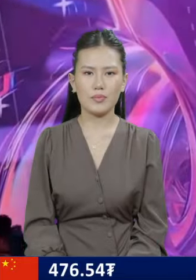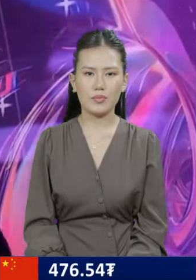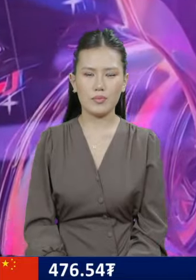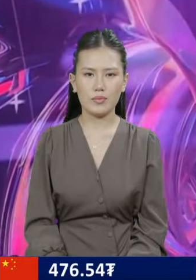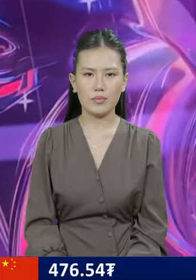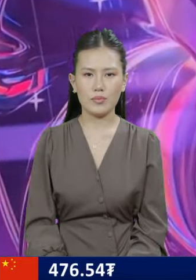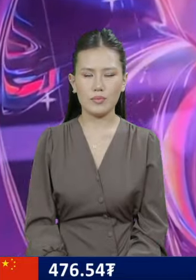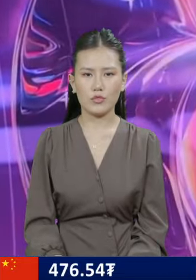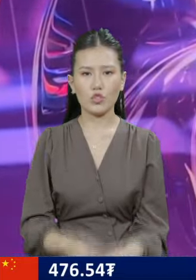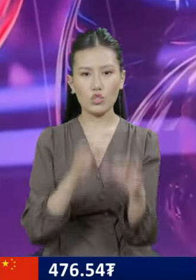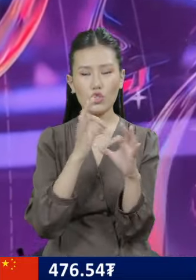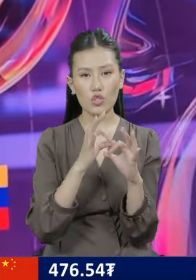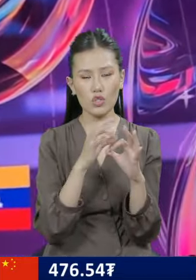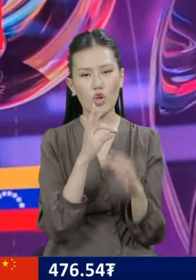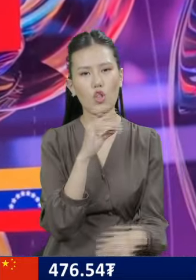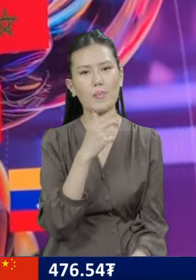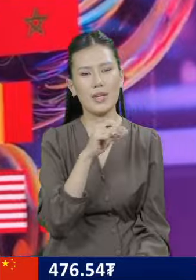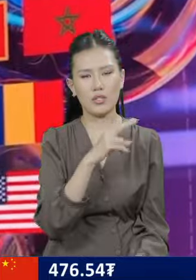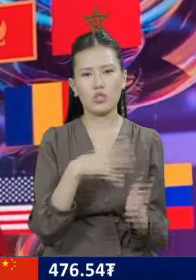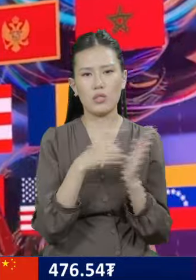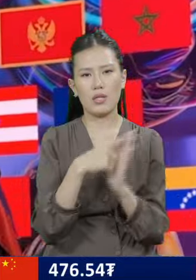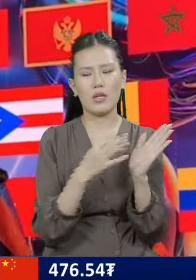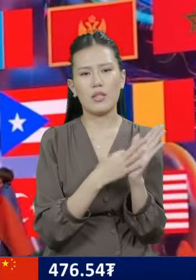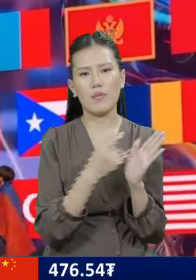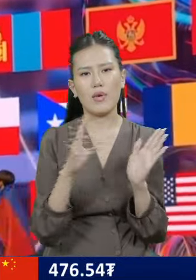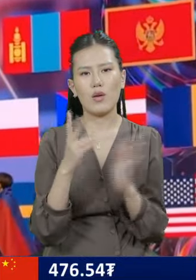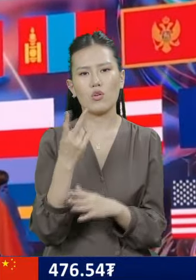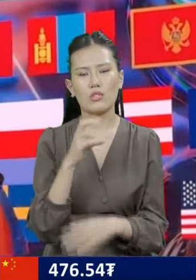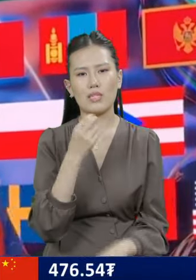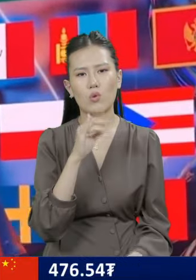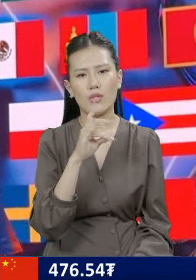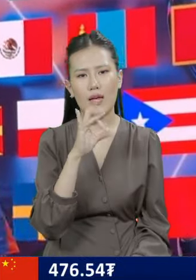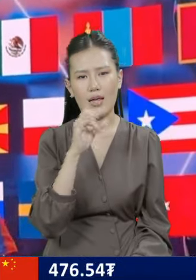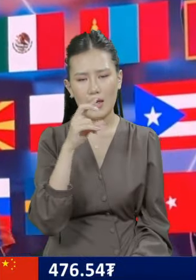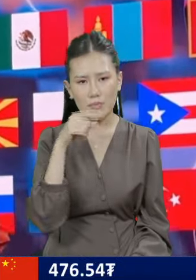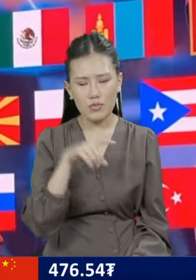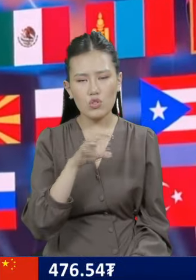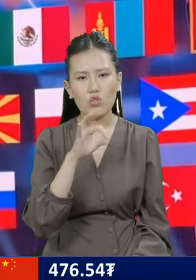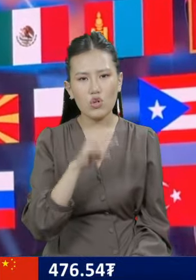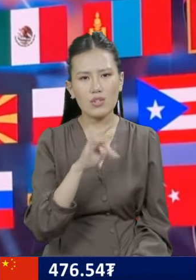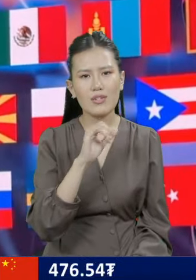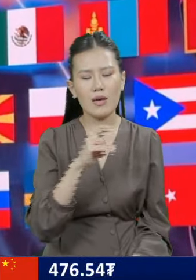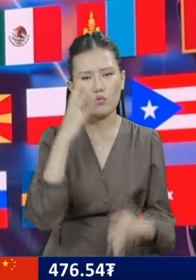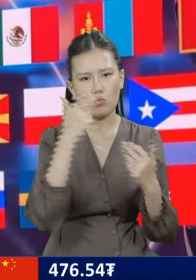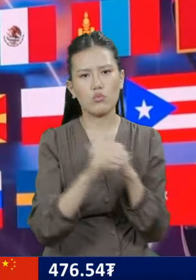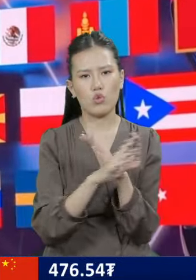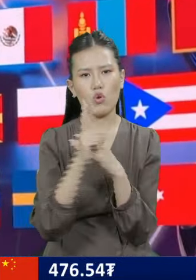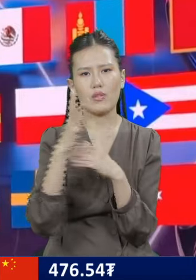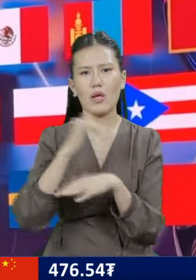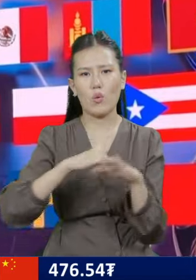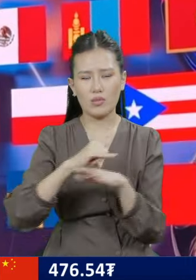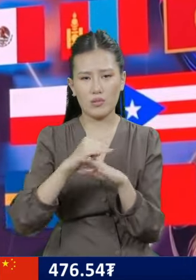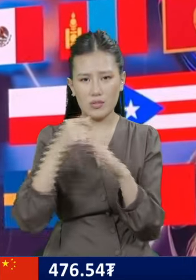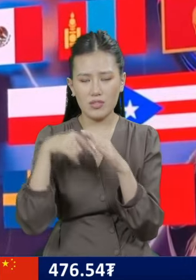Уг олимпиад 9-р сарын 8-аас 12-ны хооронд Сауди Араби улсын Риад хотод зохион байгуулагдсан. Нийт 25 улсын 90 гаруй